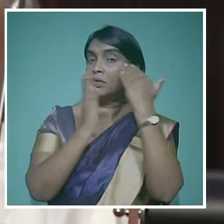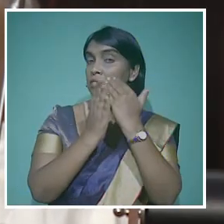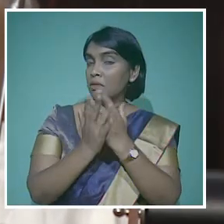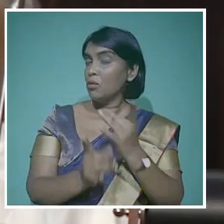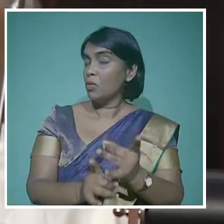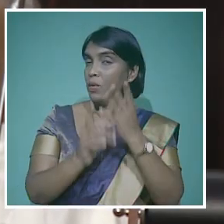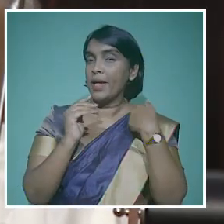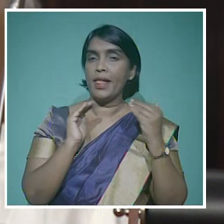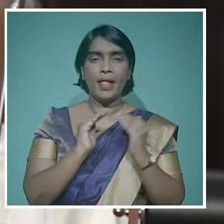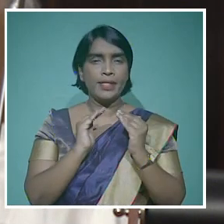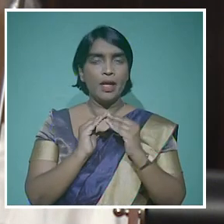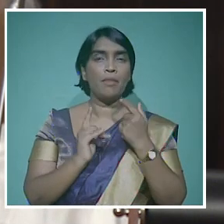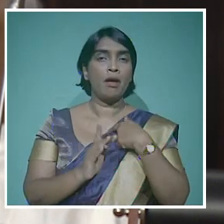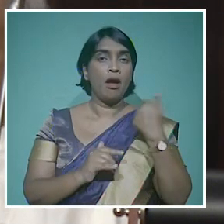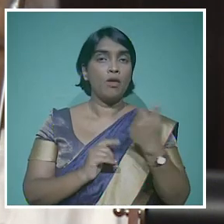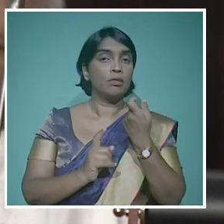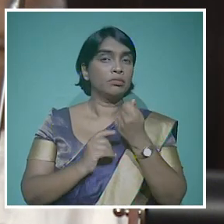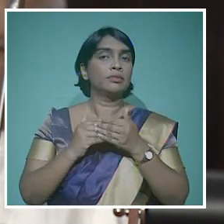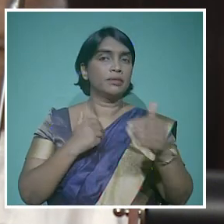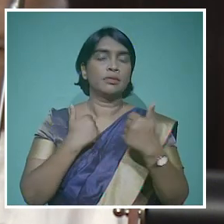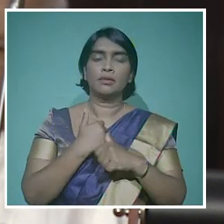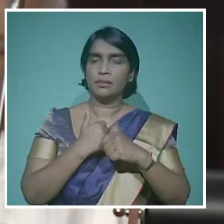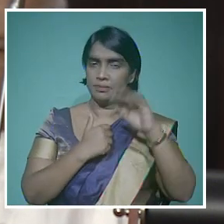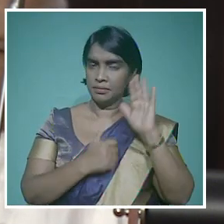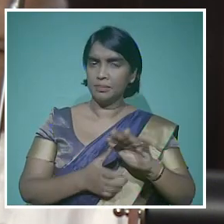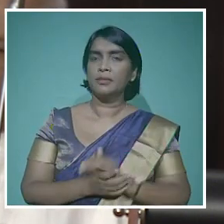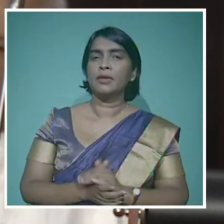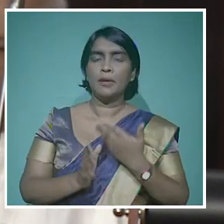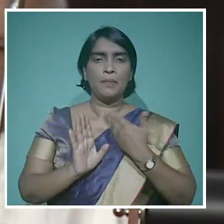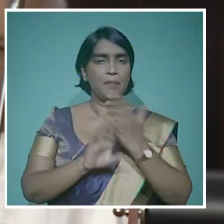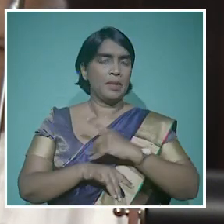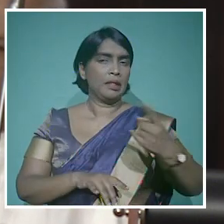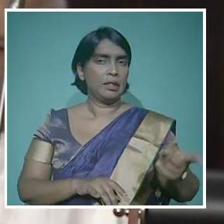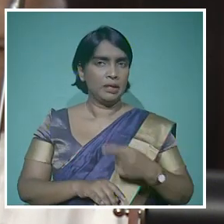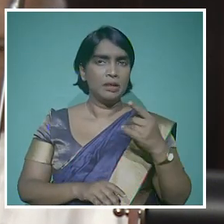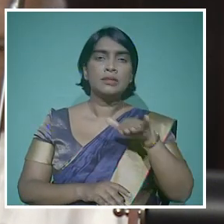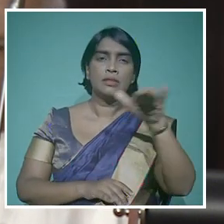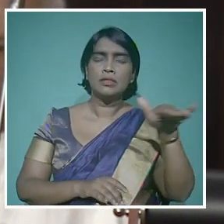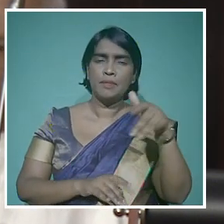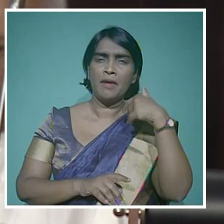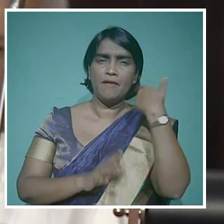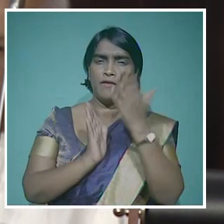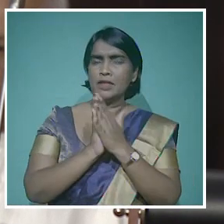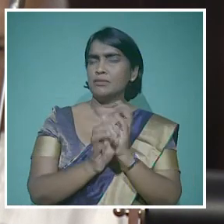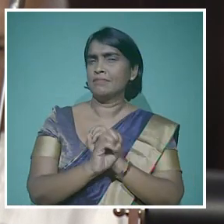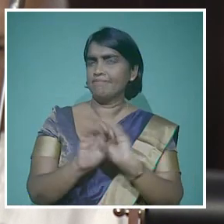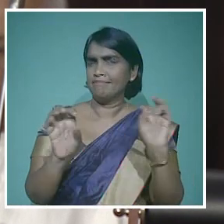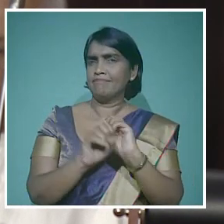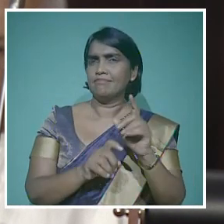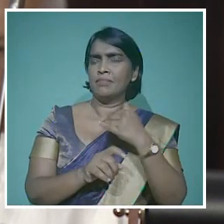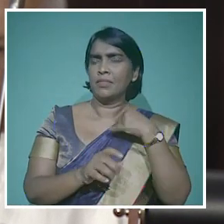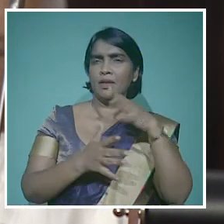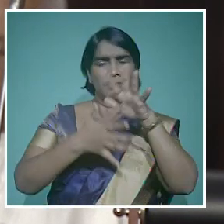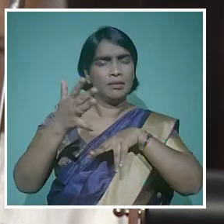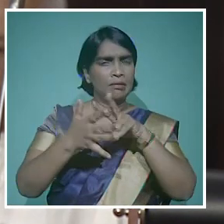ලෙස අපි අලුත් ආර්ථික පදනමක් සකස් කරගත යුතුයි. පසුගිය දිනක සමාජ මාධ්‍ය ජාලා ඔස්සේ කියවීමට ලැබූ